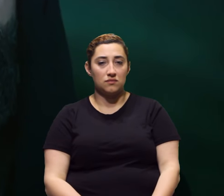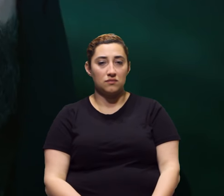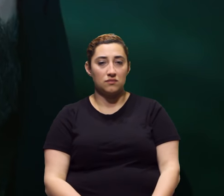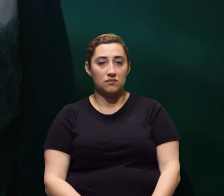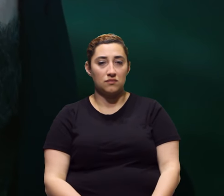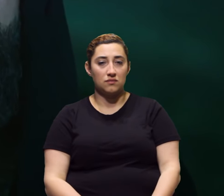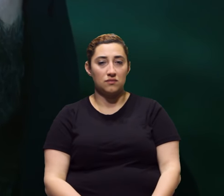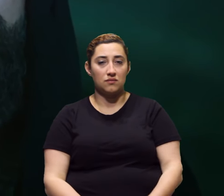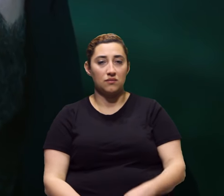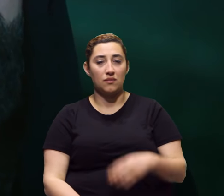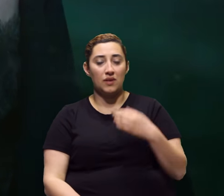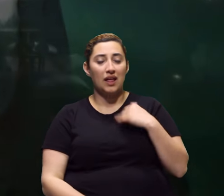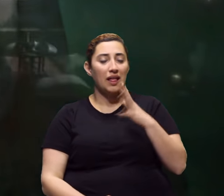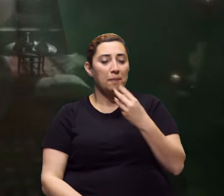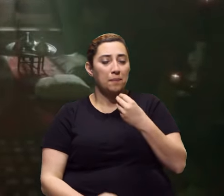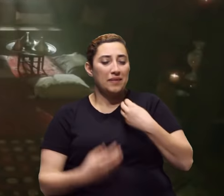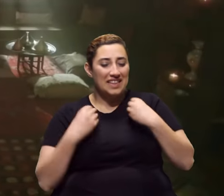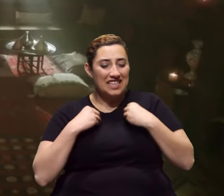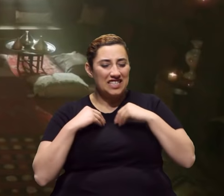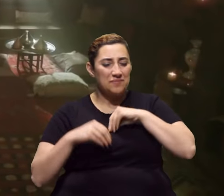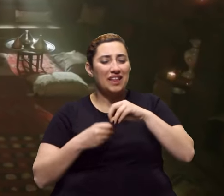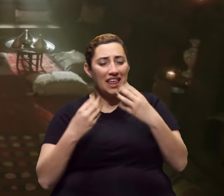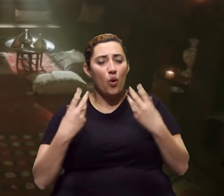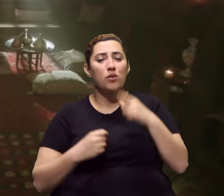yahu ile çağırayım Mevlam seni.